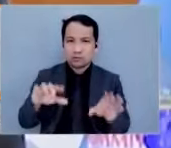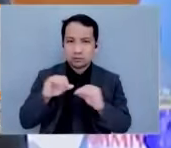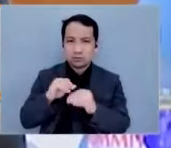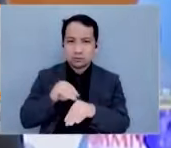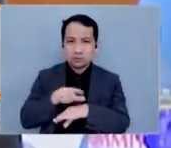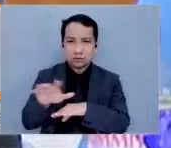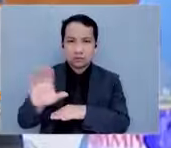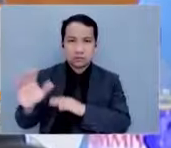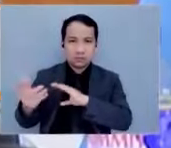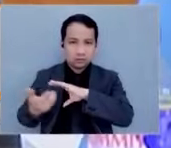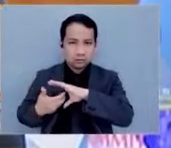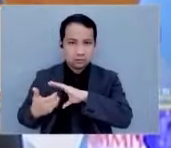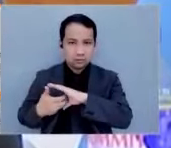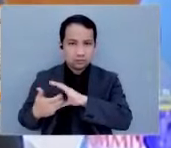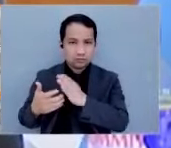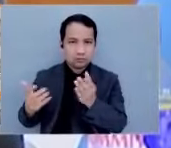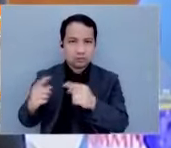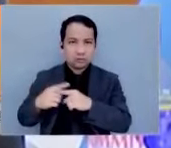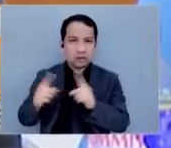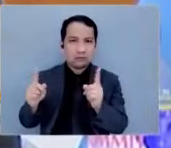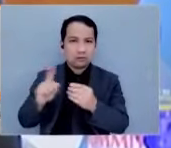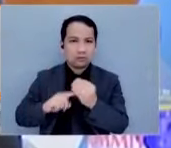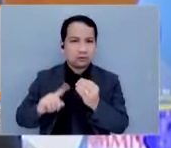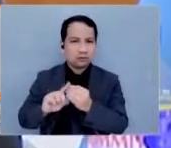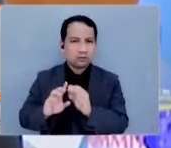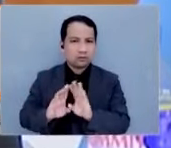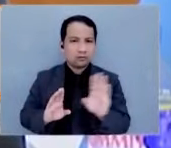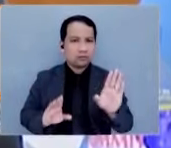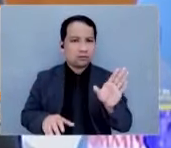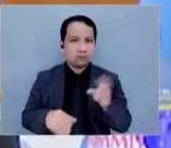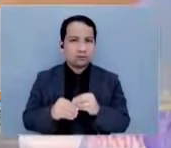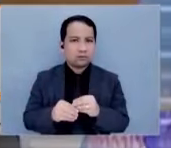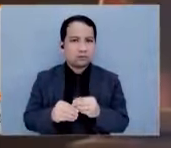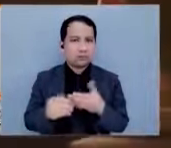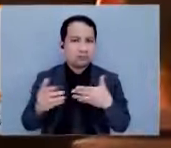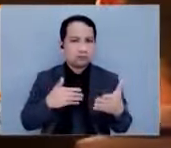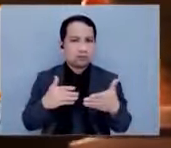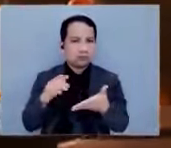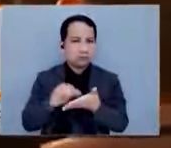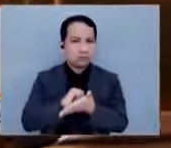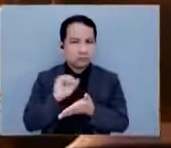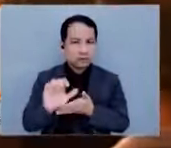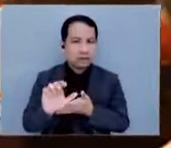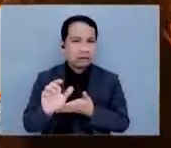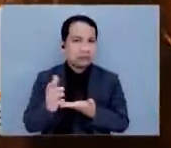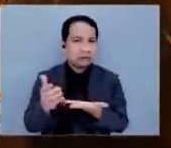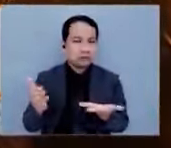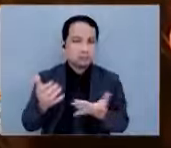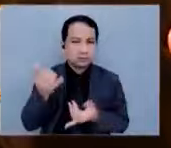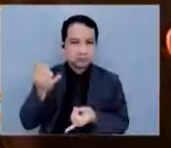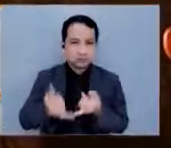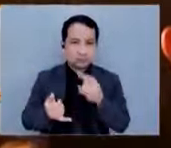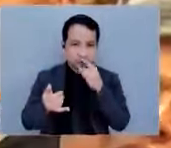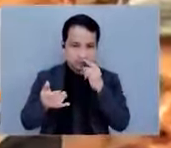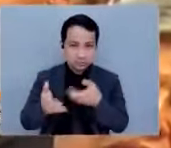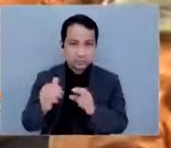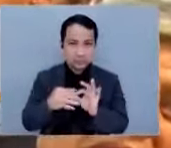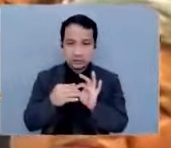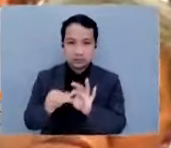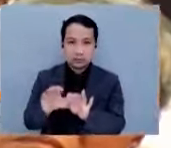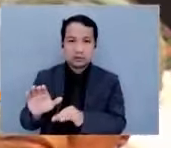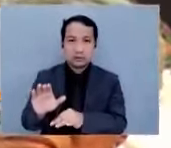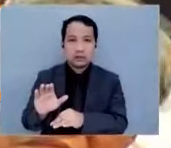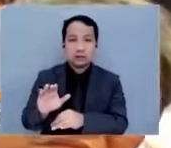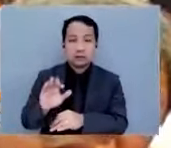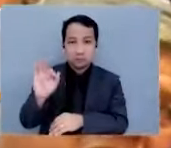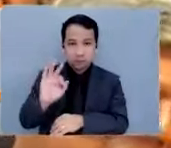client. Just a deferment, not a revocation. Sa huli, binigyan ng kampo ni Kibuloy ng hanggang Biyernes